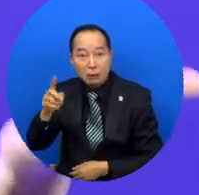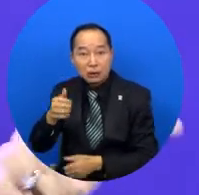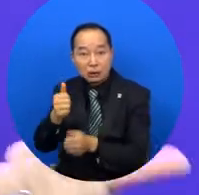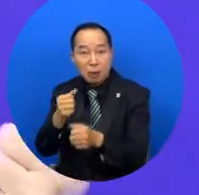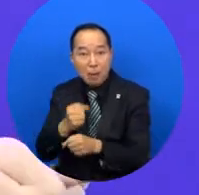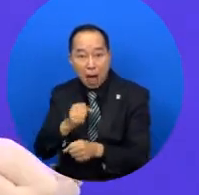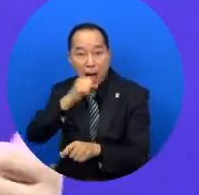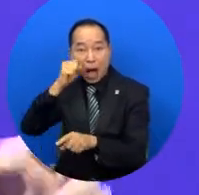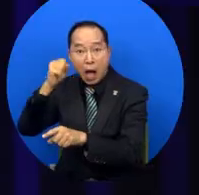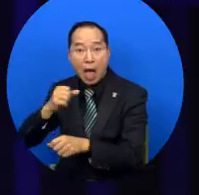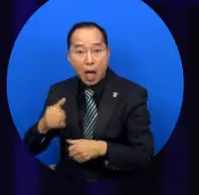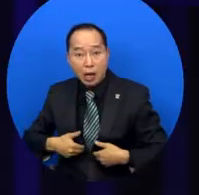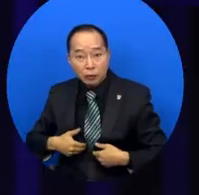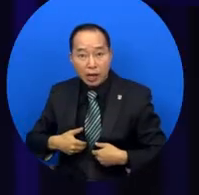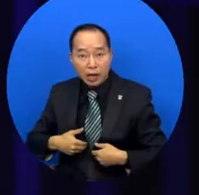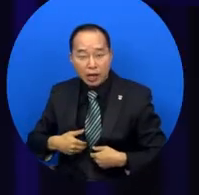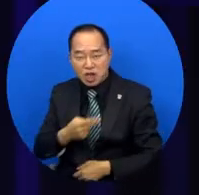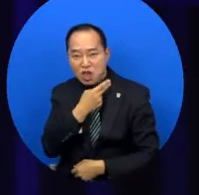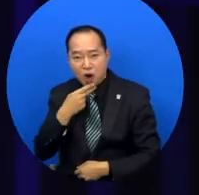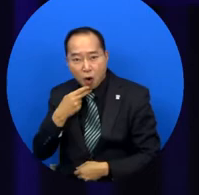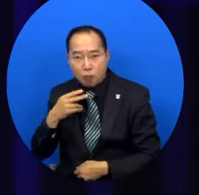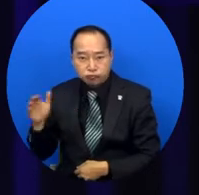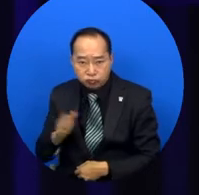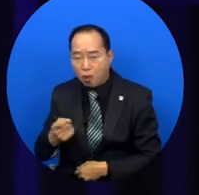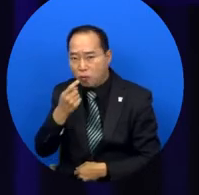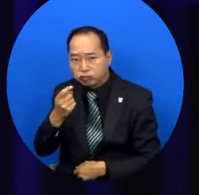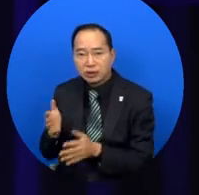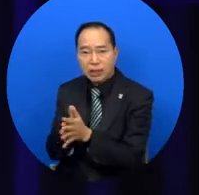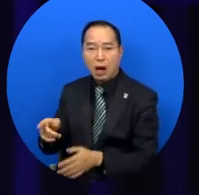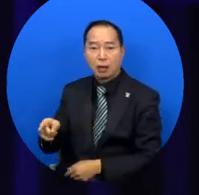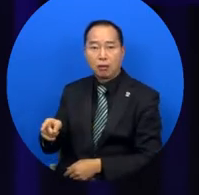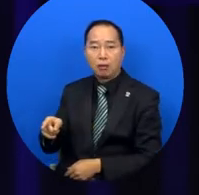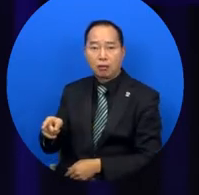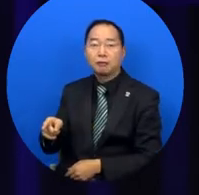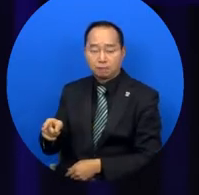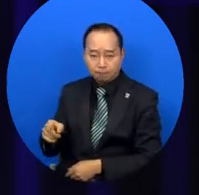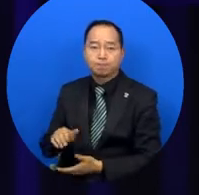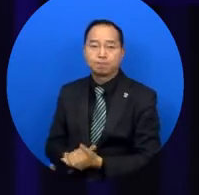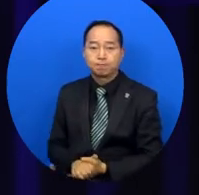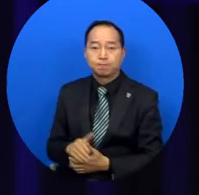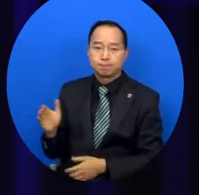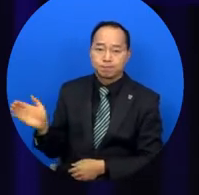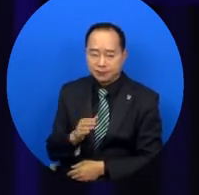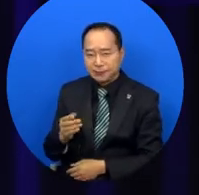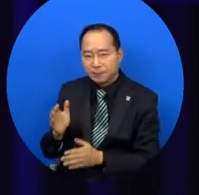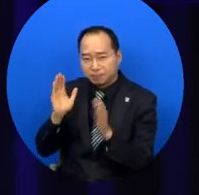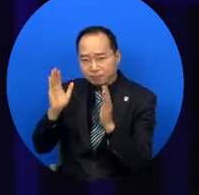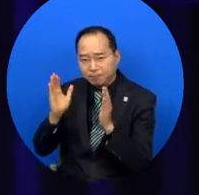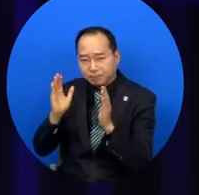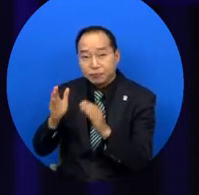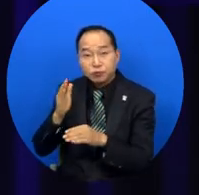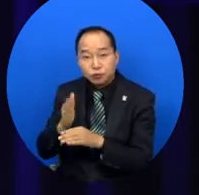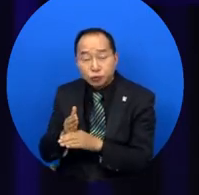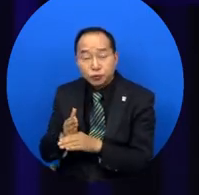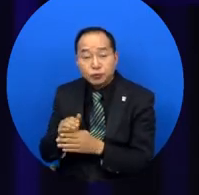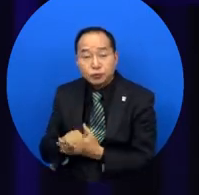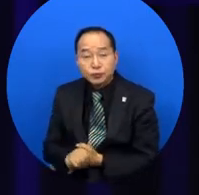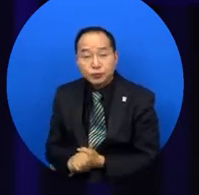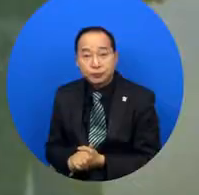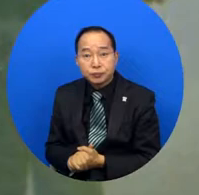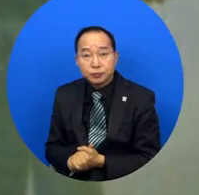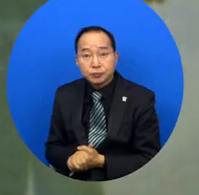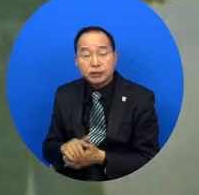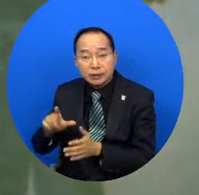달에 한 개씩 쳐야 되잖아요. 근데 이제 나는 막 그 공부 어학 연수부터 시작해야지. 영어도 못하잖아요. 어학 연수부터 시작했어요. 그러고